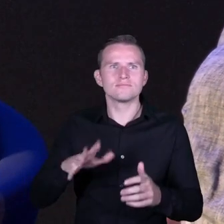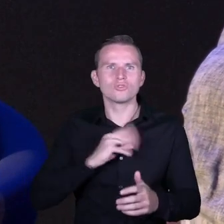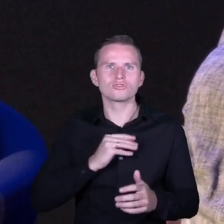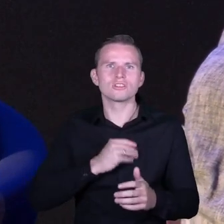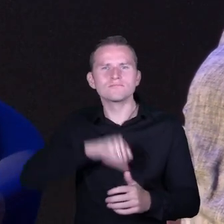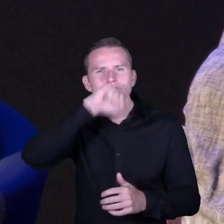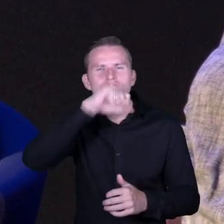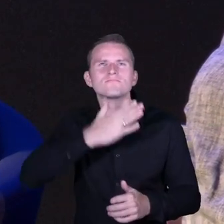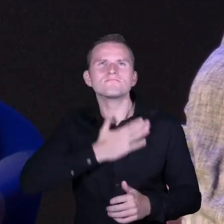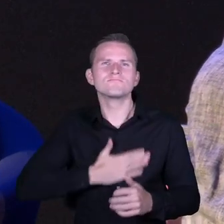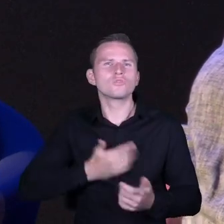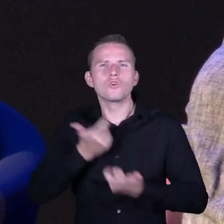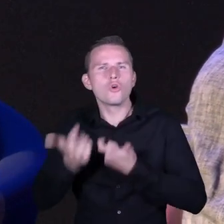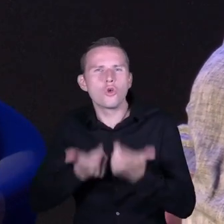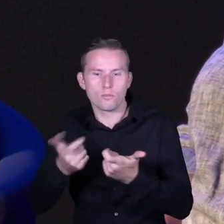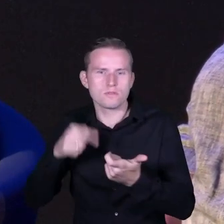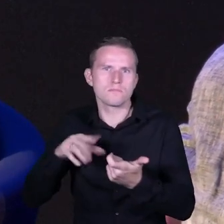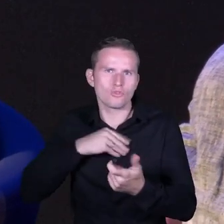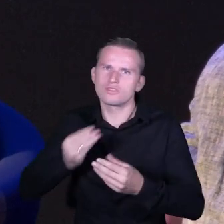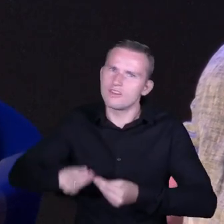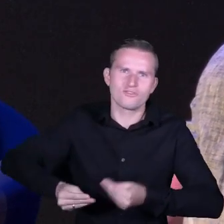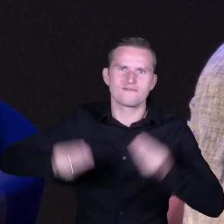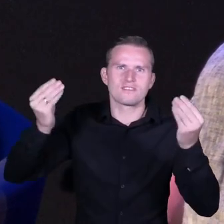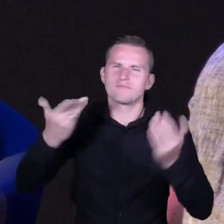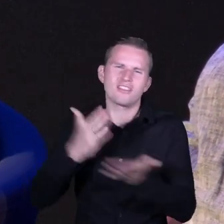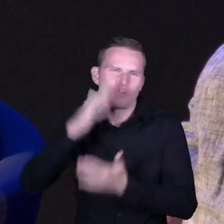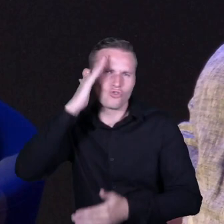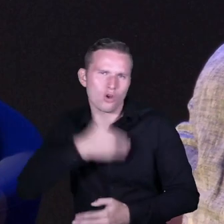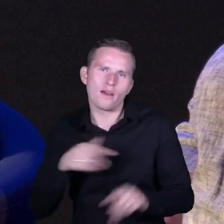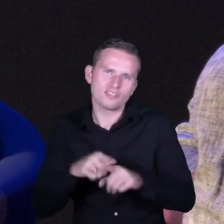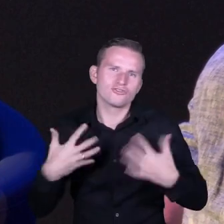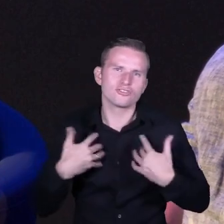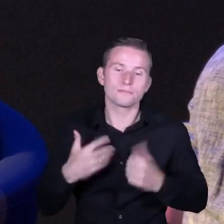nie tylko w szkole, w ogóle w życiu. I jeśli chodzi o biznes, to